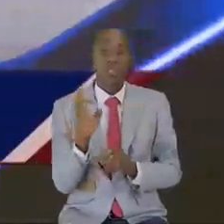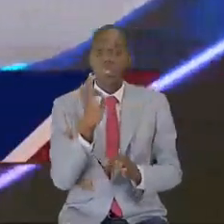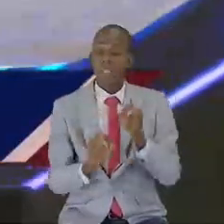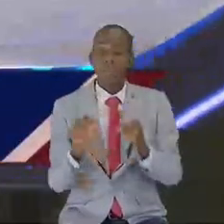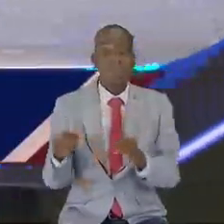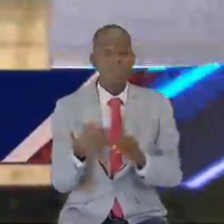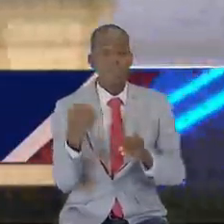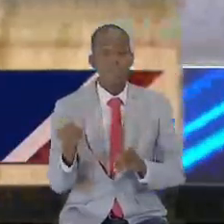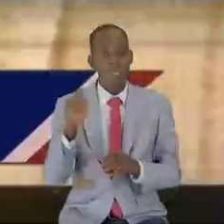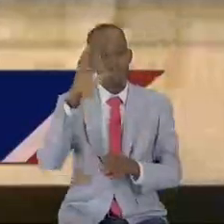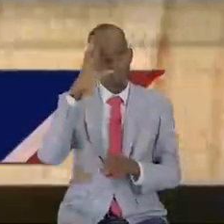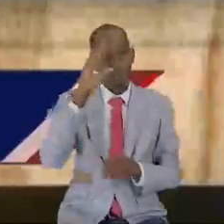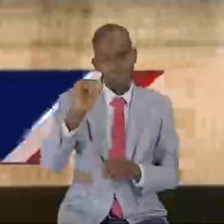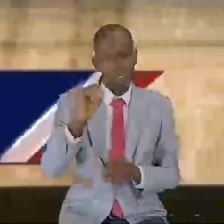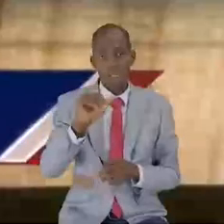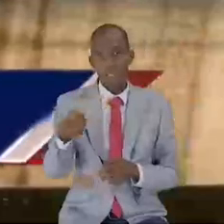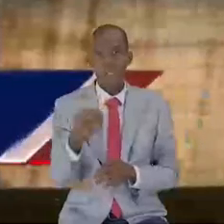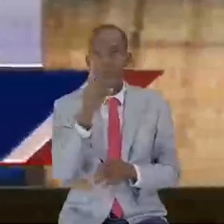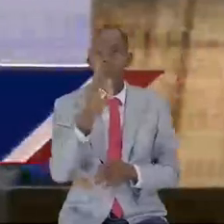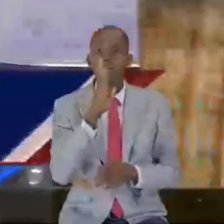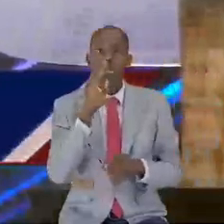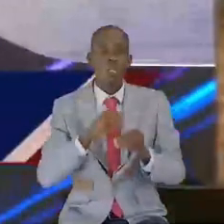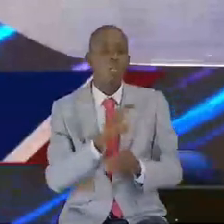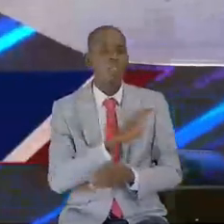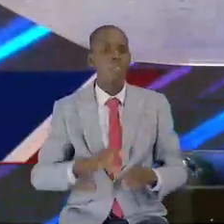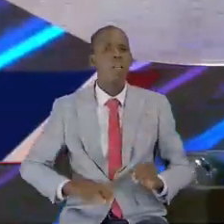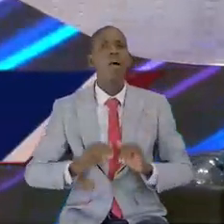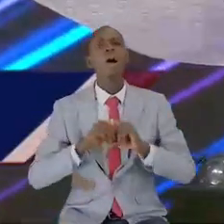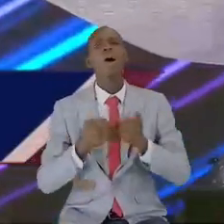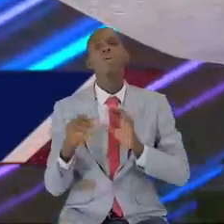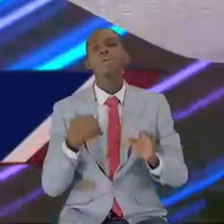2 Corinthiens, si quelqu'un est en Christ, comment le savons-nous?